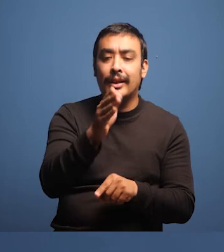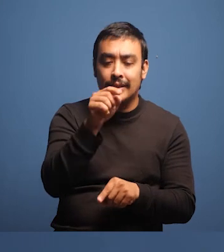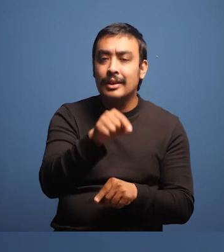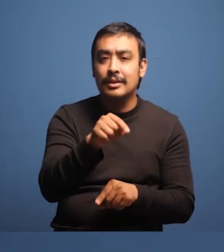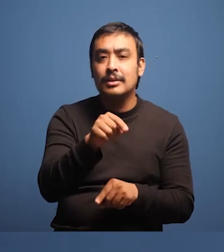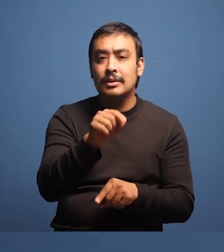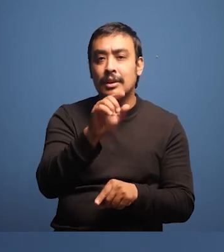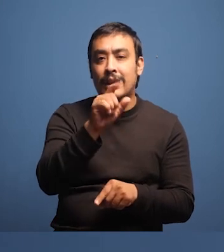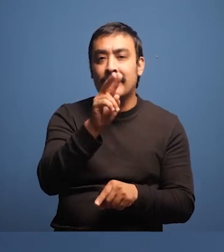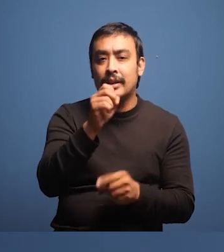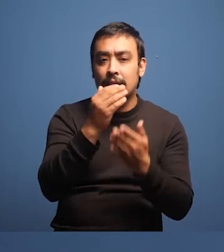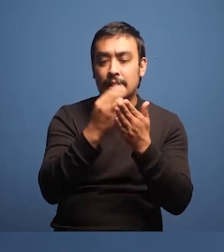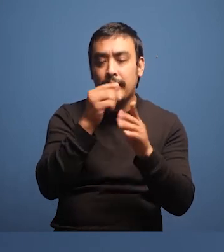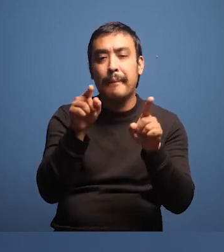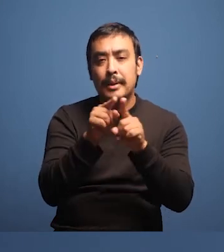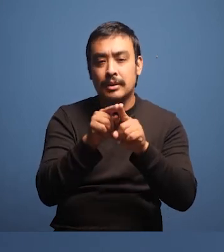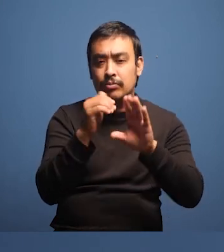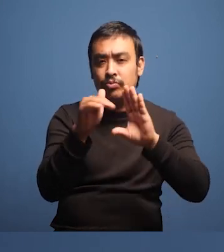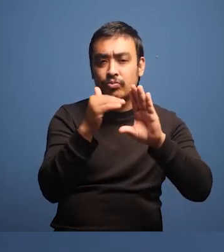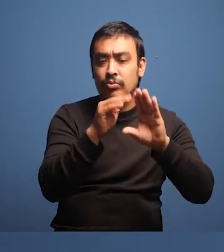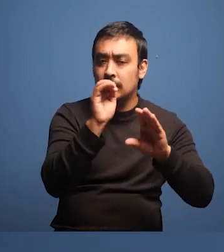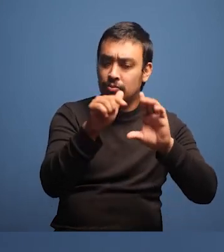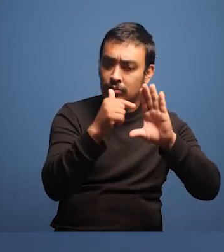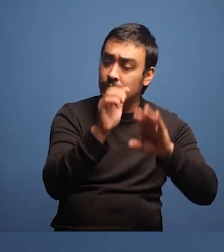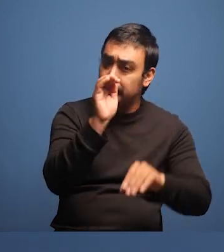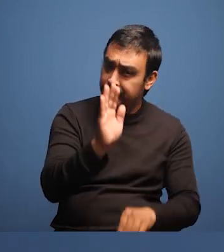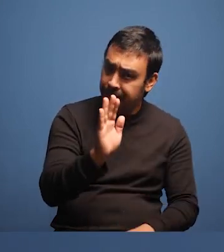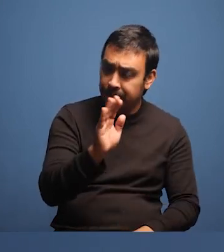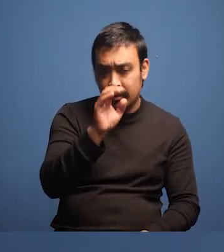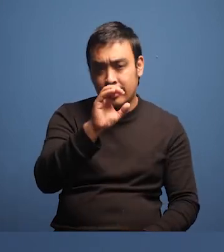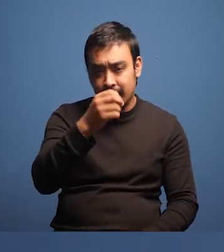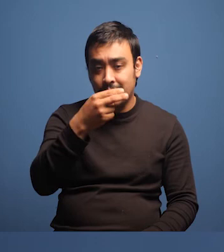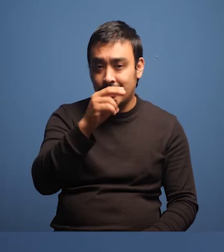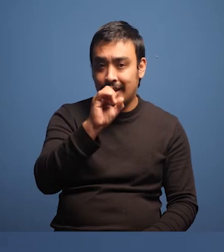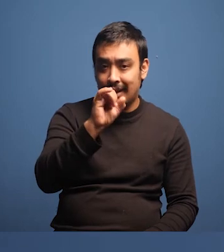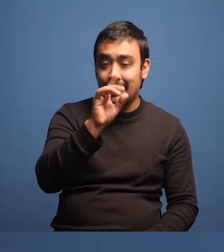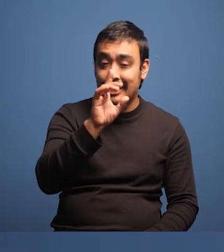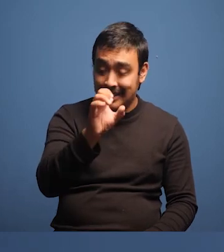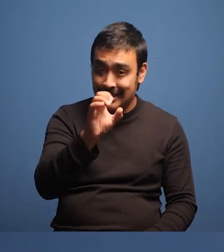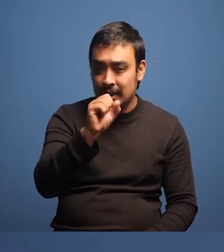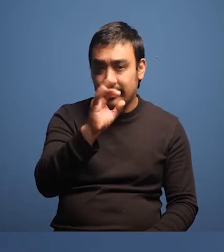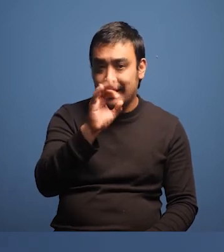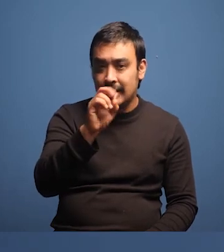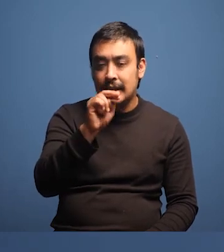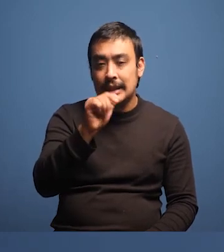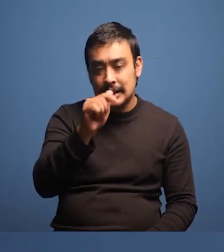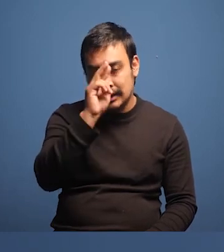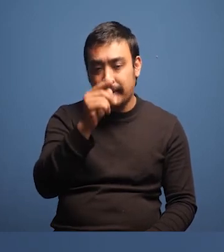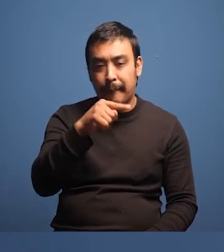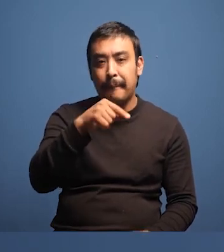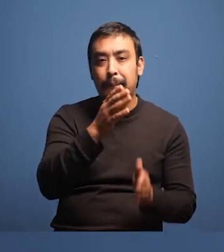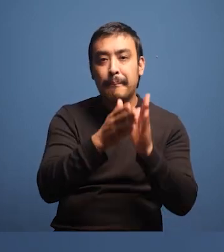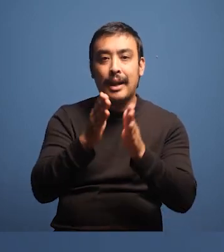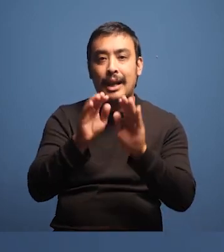यही सेसनकोमा पनि यहाँ पनि तपाईँले म्यासेजहरू छोडिराख्न सक्नुहुन्छ, अथवा चाइल्ड सेफ्टी प्लान इन्टरनेसनलमा गएर पनि आफ्नो कुनै पनि क्वेसन्सहरू चाहिँ छोड्न सक्नुहुन्छ र अहिले